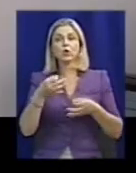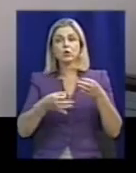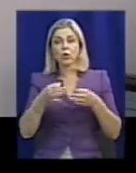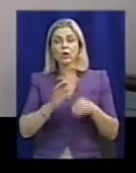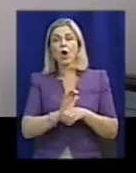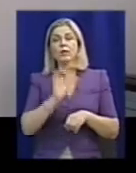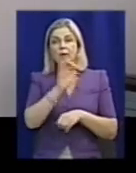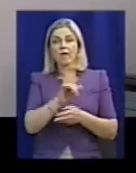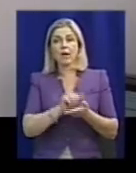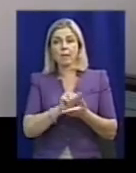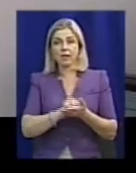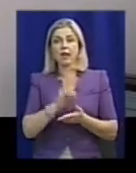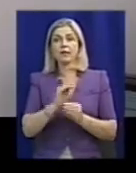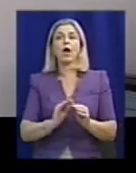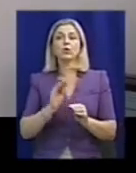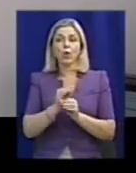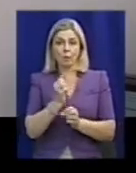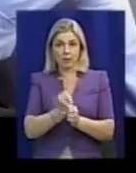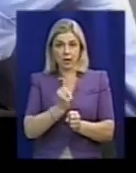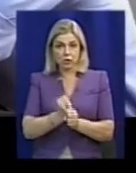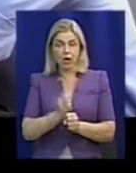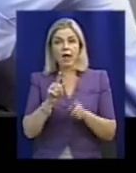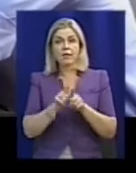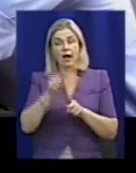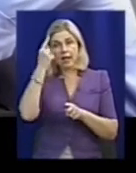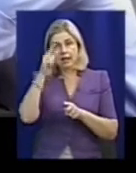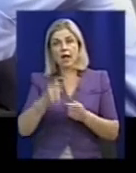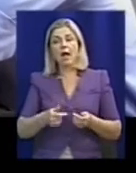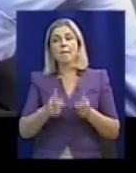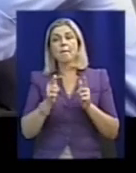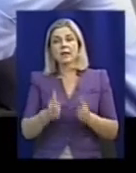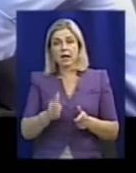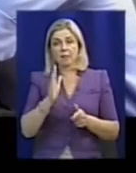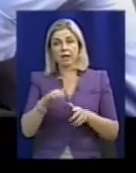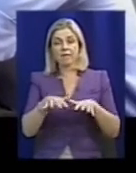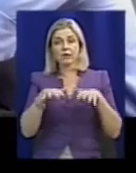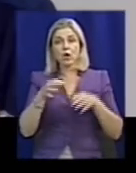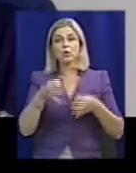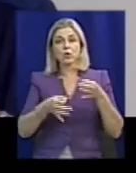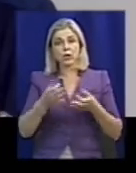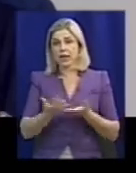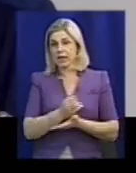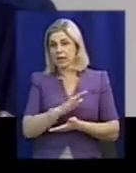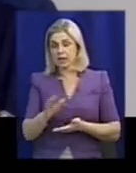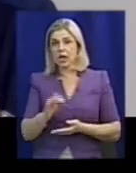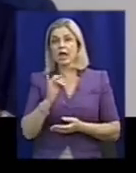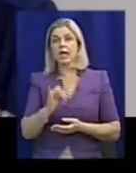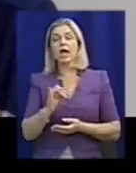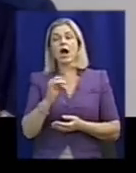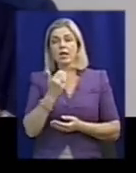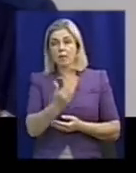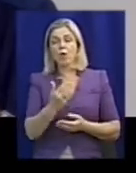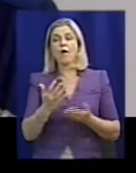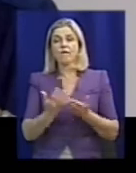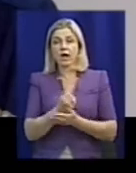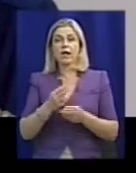матеріали провадження на доопрацювання. Але така ідея підтримки в залі суду не знайшла. В результаті Роману Цибулі обрали запобіжний захід